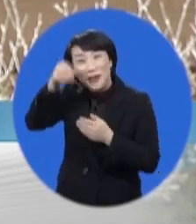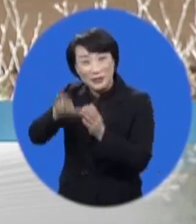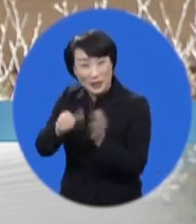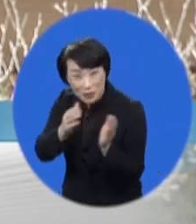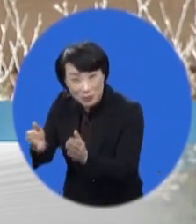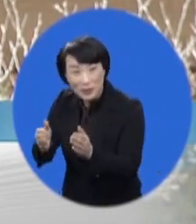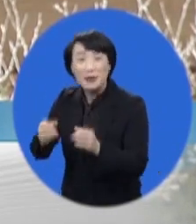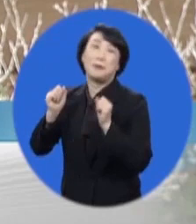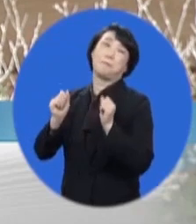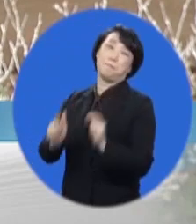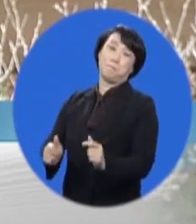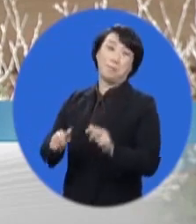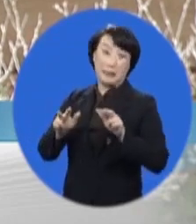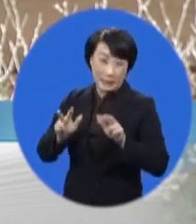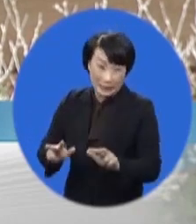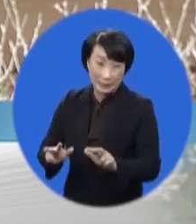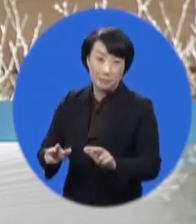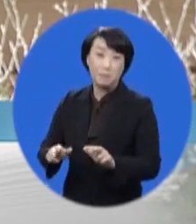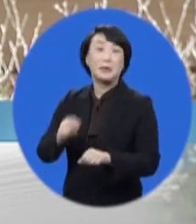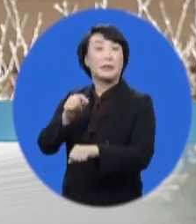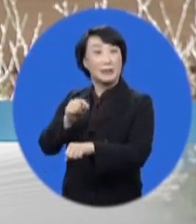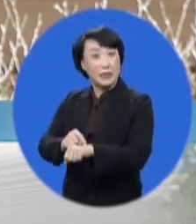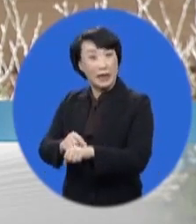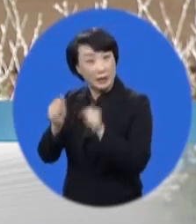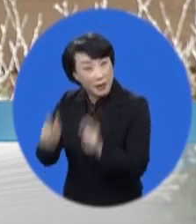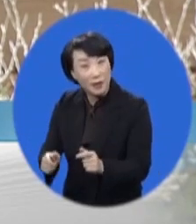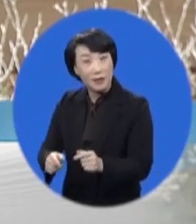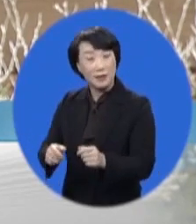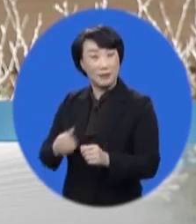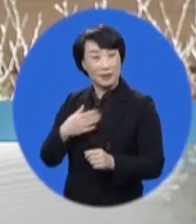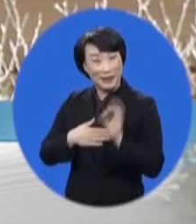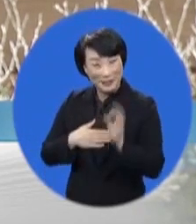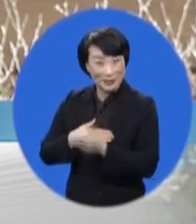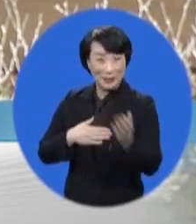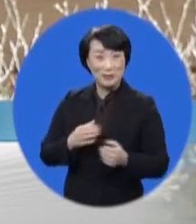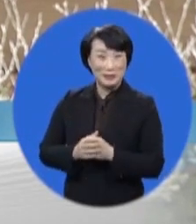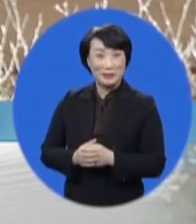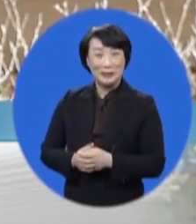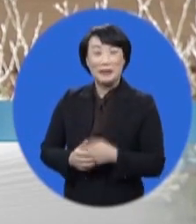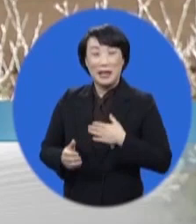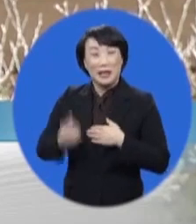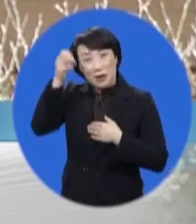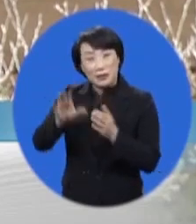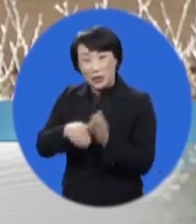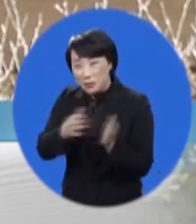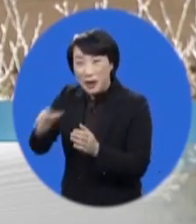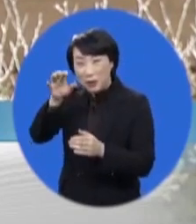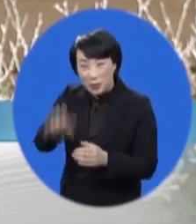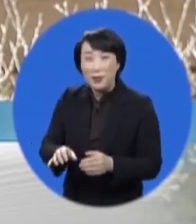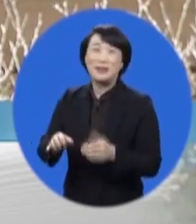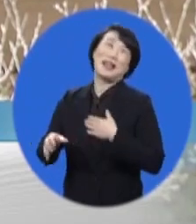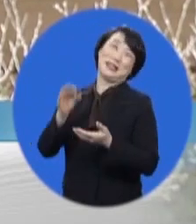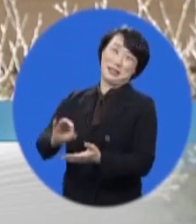있는 절호의 찬스요, 시간이요, 기회요, 장소요,